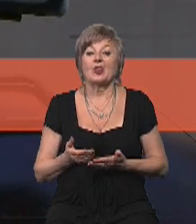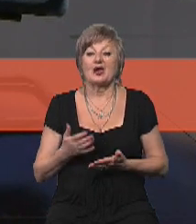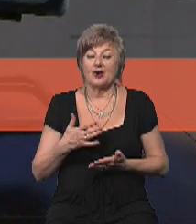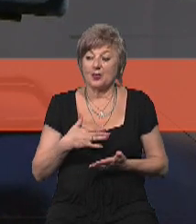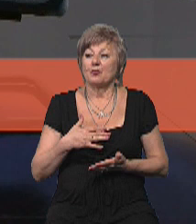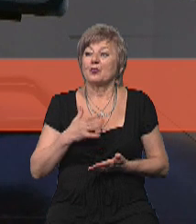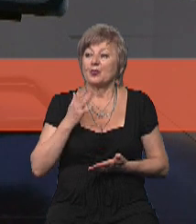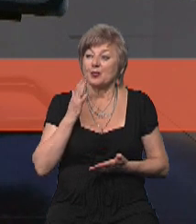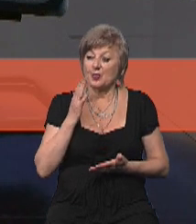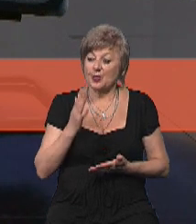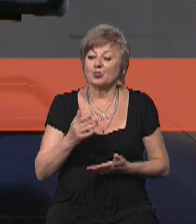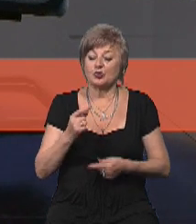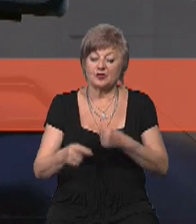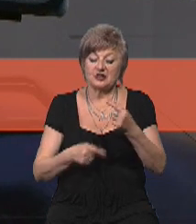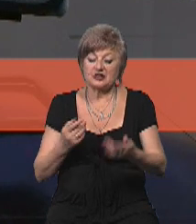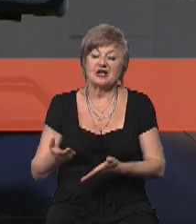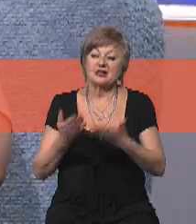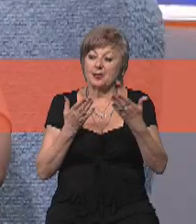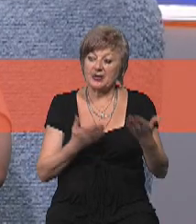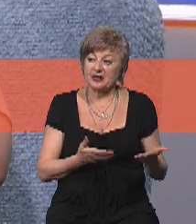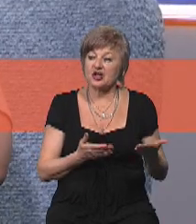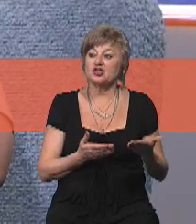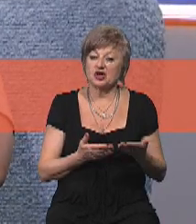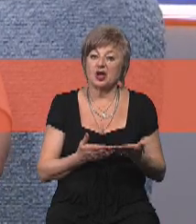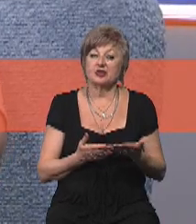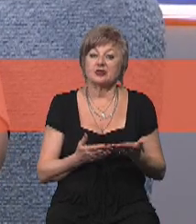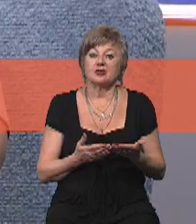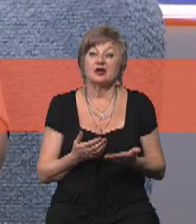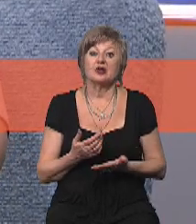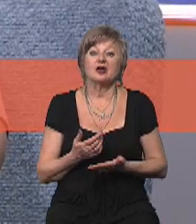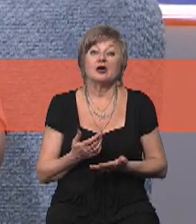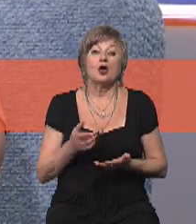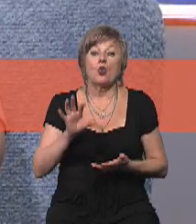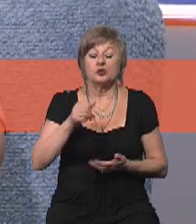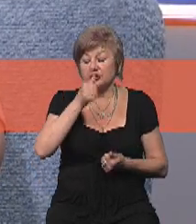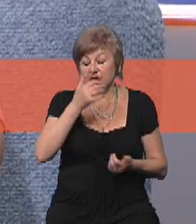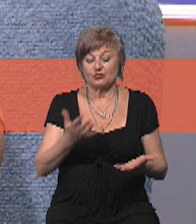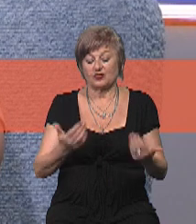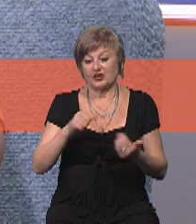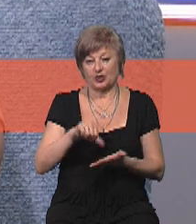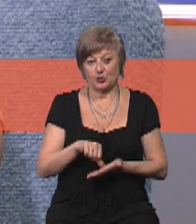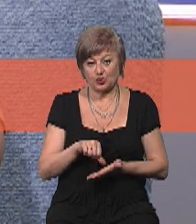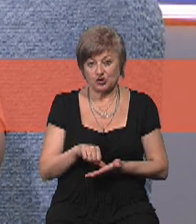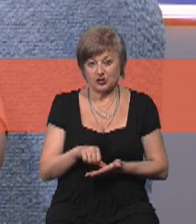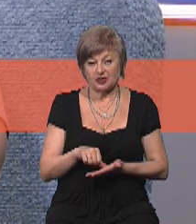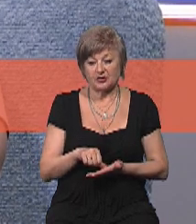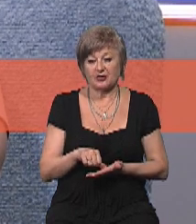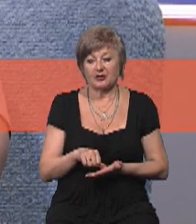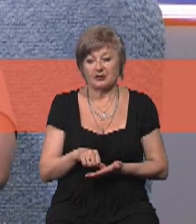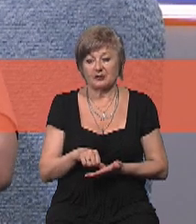пана Приходька все ж таки у нас в нашій студії, але з поважних причин сьогодні він не зміг взяти участь в ефірі. А